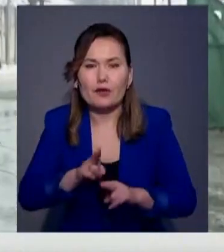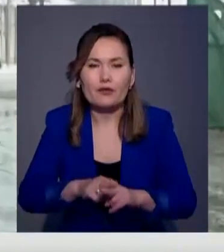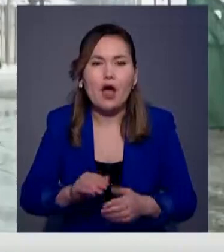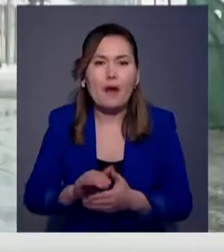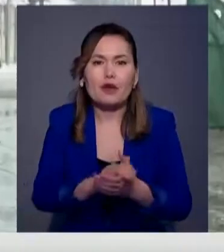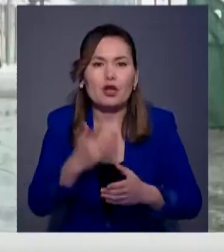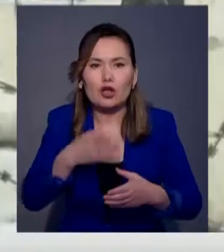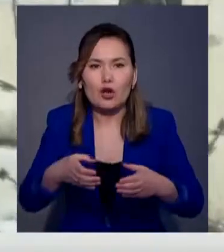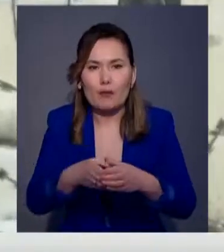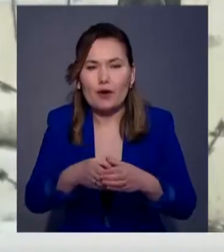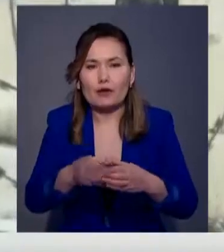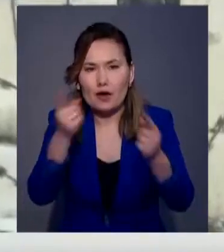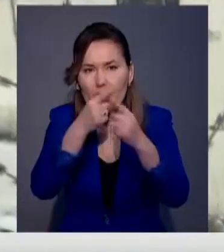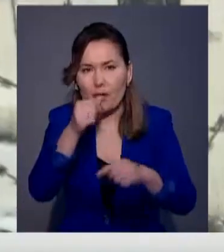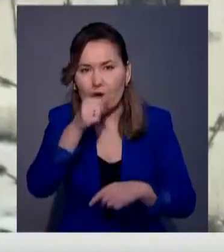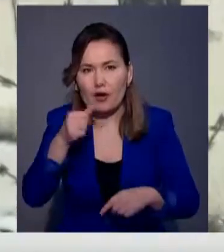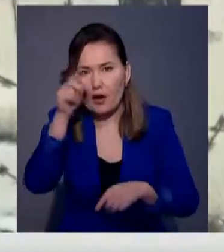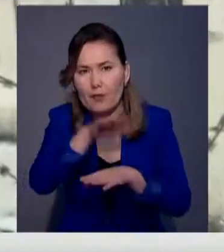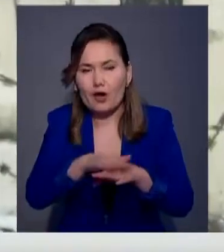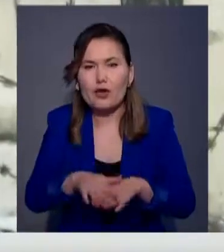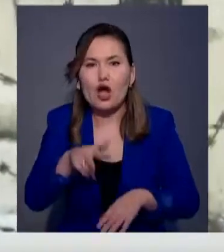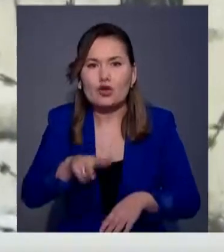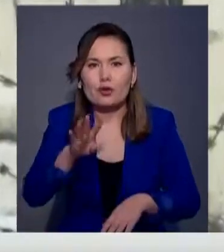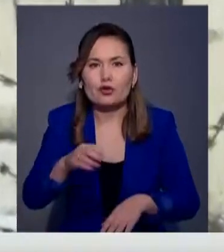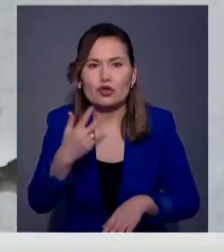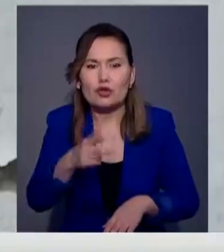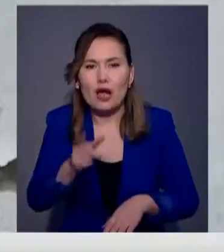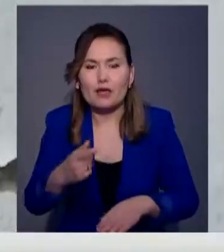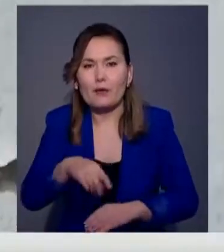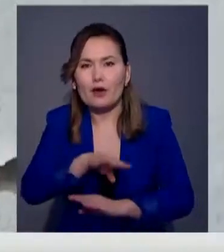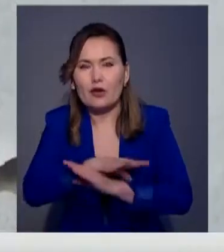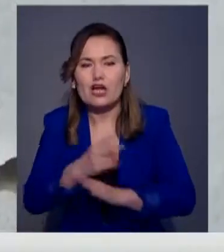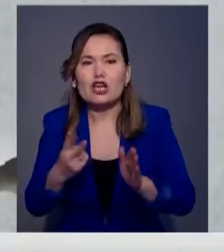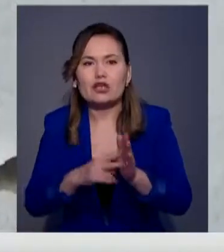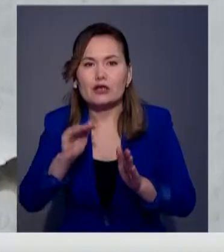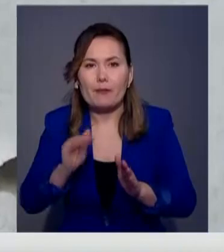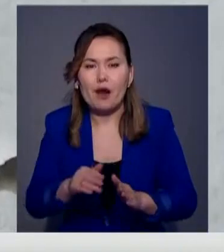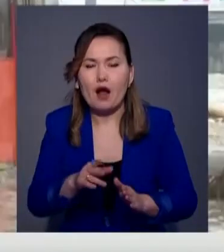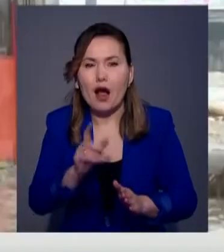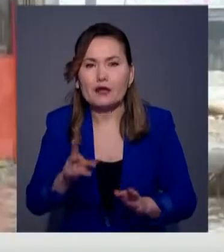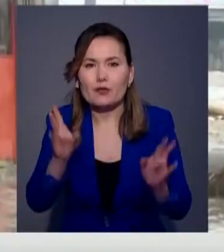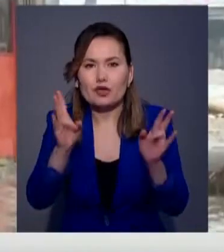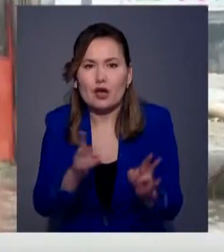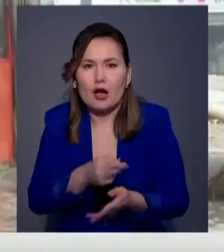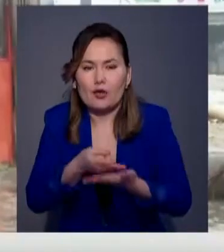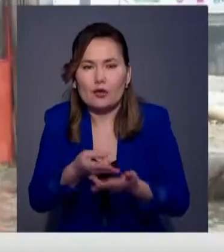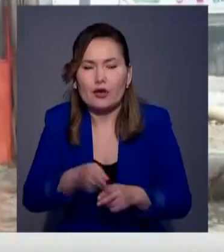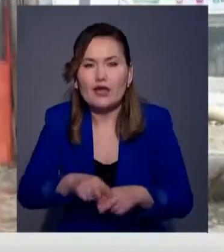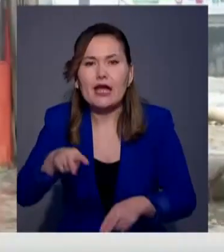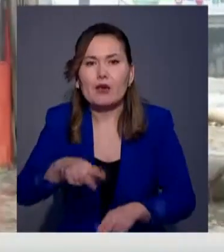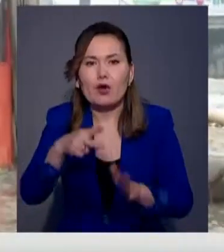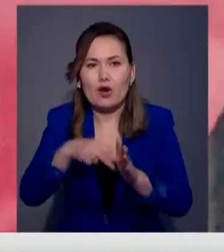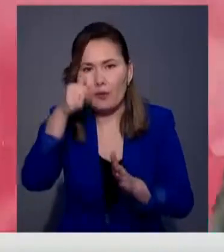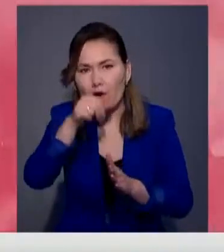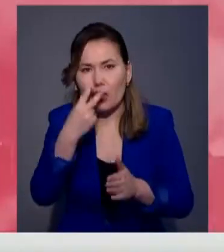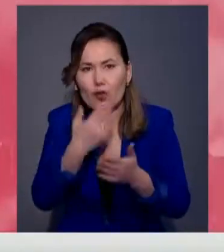Ұйымы хабарлайды. Былтыр елде 3403 тұрғын мерт болып, 7 мыңдай жараланған. Десе де бұл сандар 2018